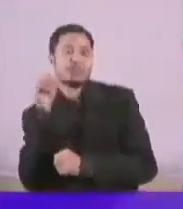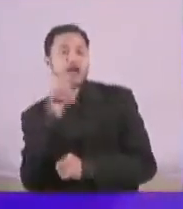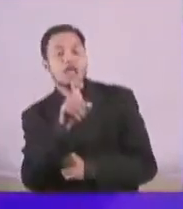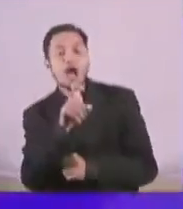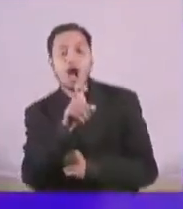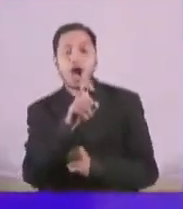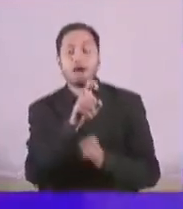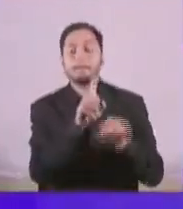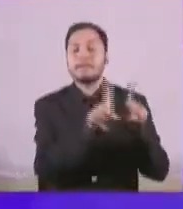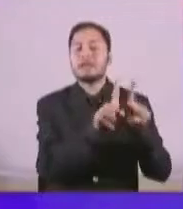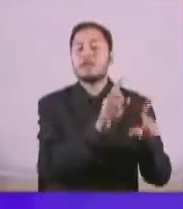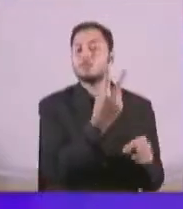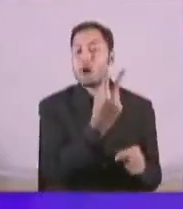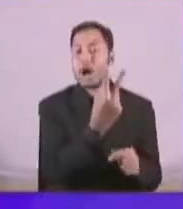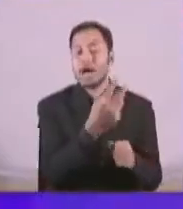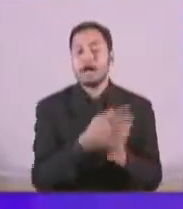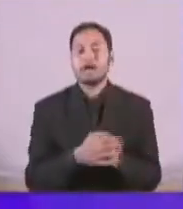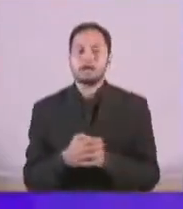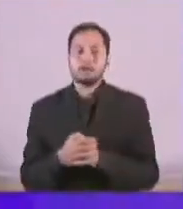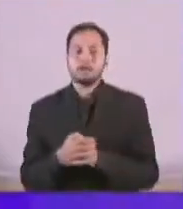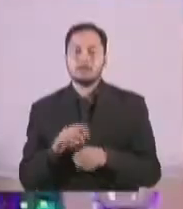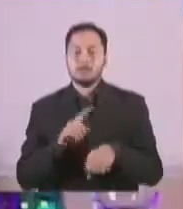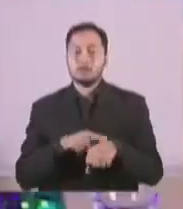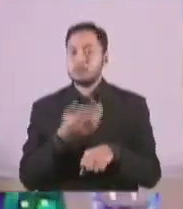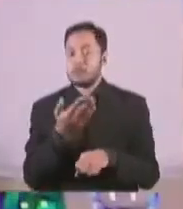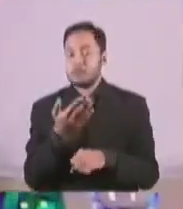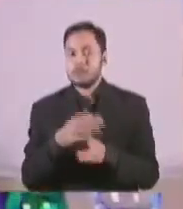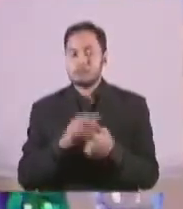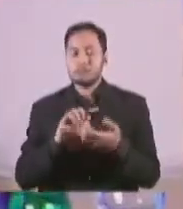menit dihitung saat Anda berbicara.